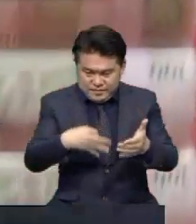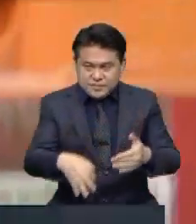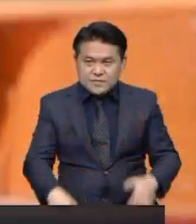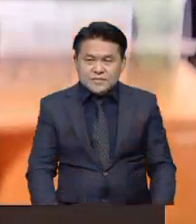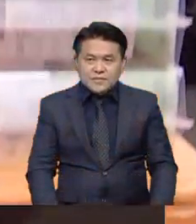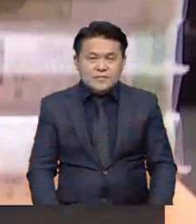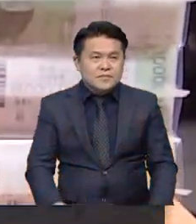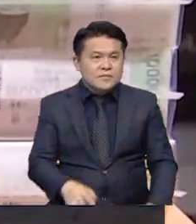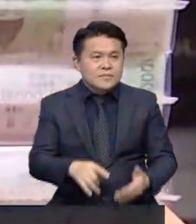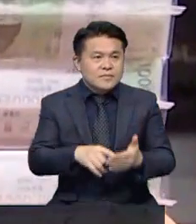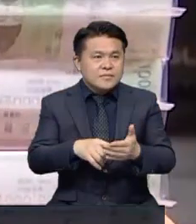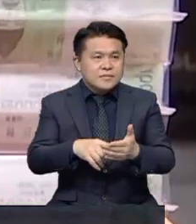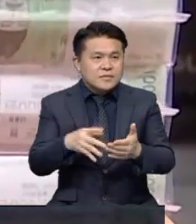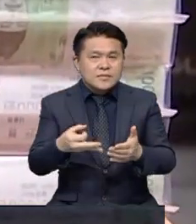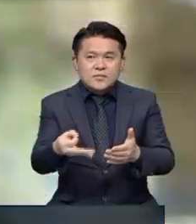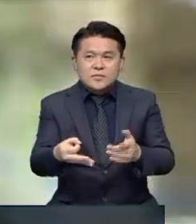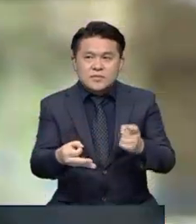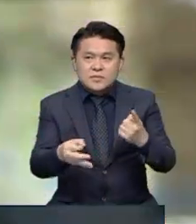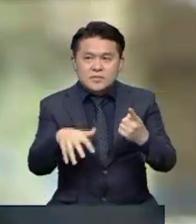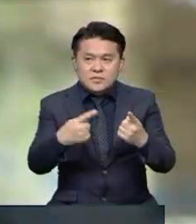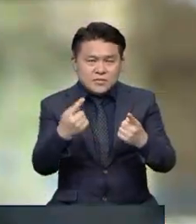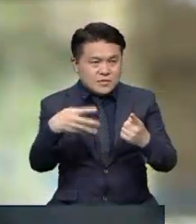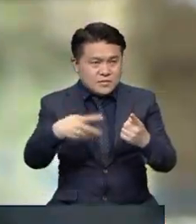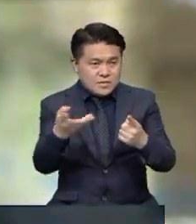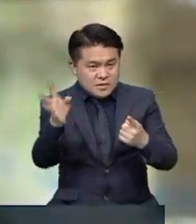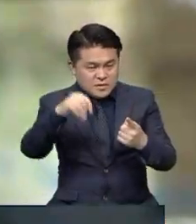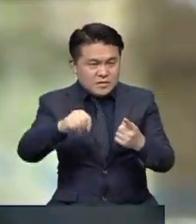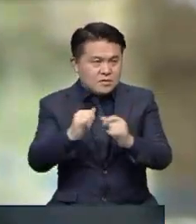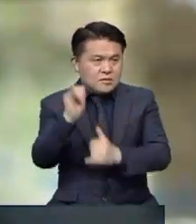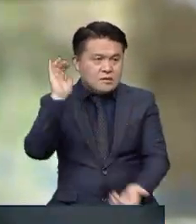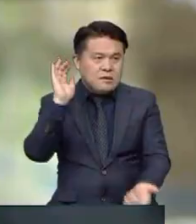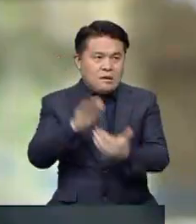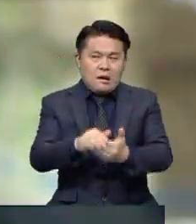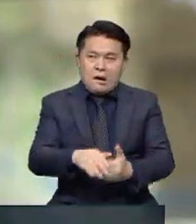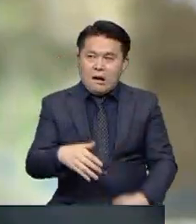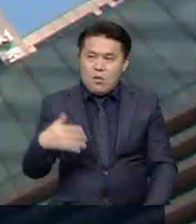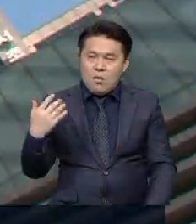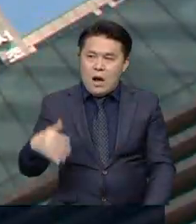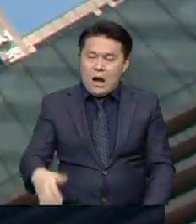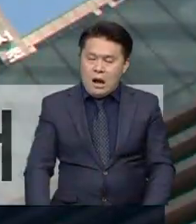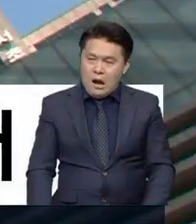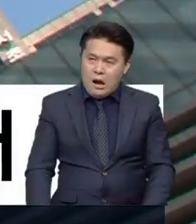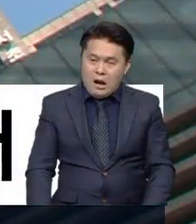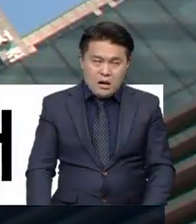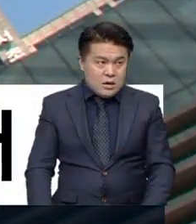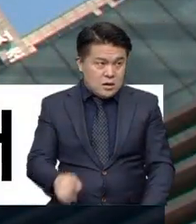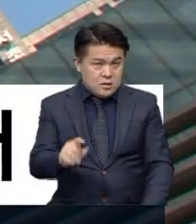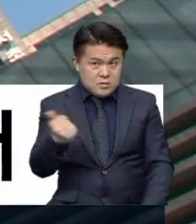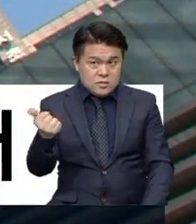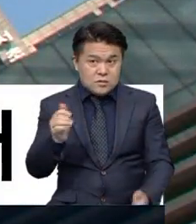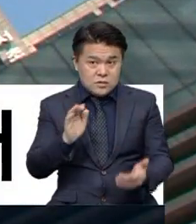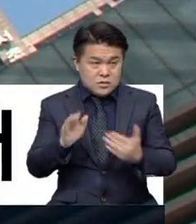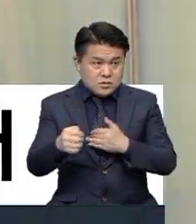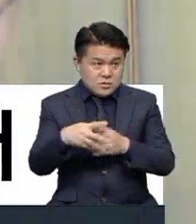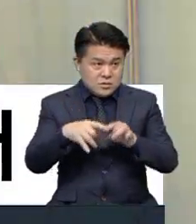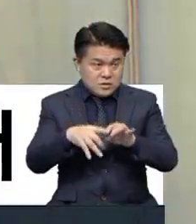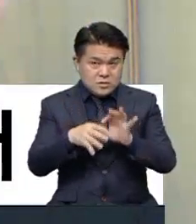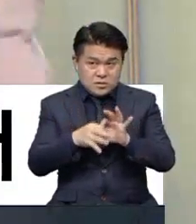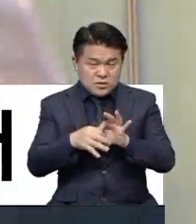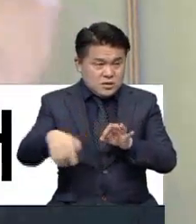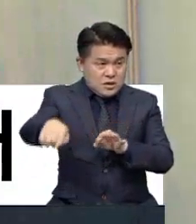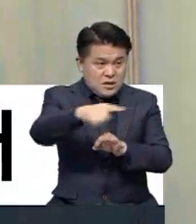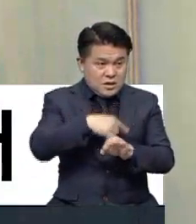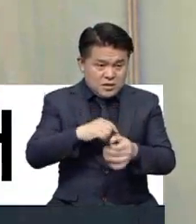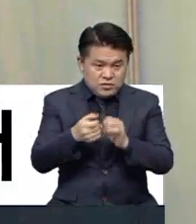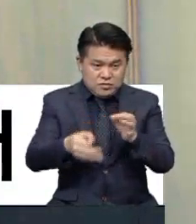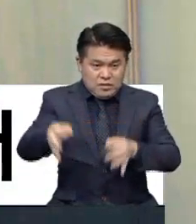약 11조 400억 원으로 국내 상속세 사상 최대 액수입니다. 이 회장 별세 뒤 삼성전자를 중심으로